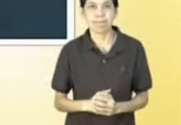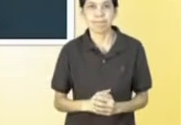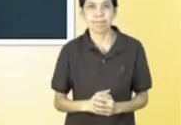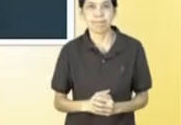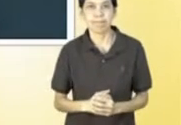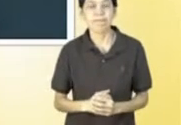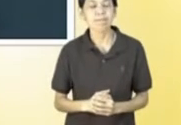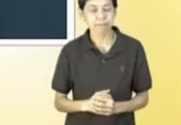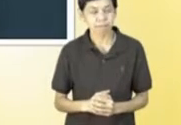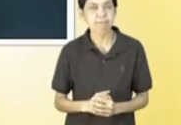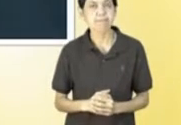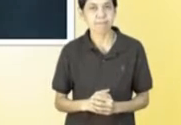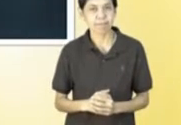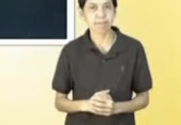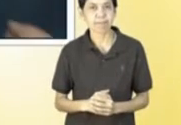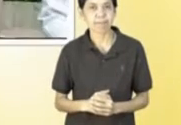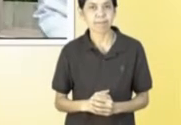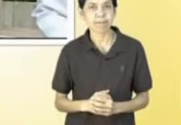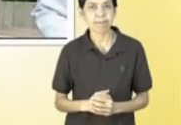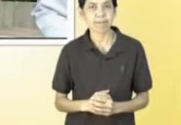ค่ะอ๋อนี่คือข้นอย่างนี้นะ ครับ